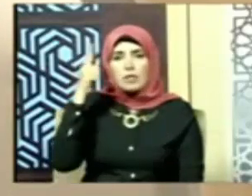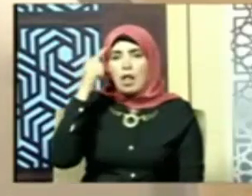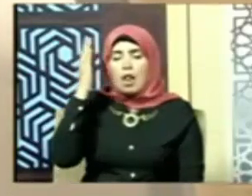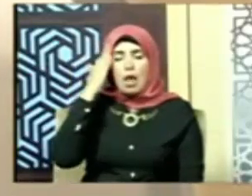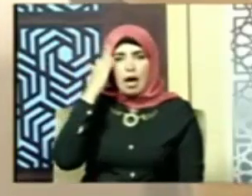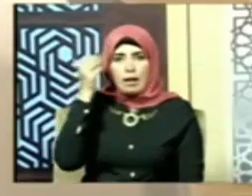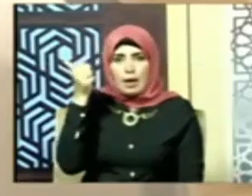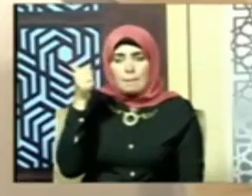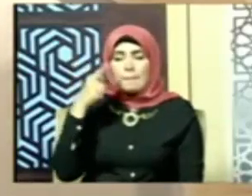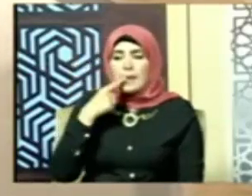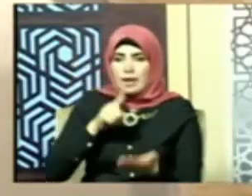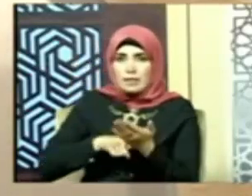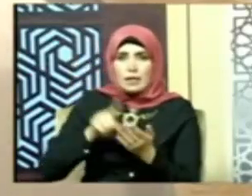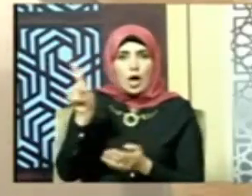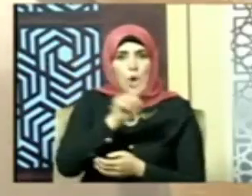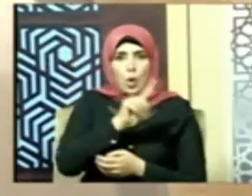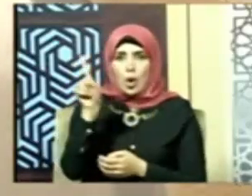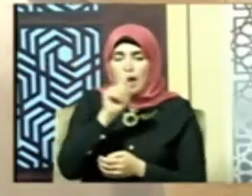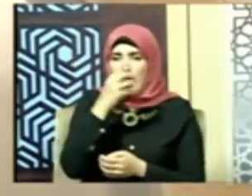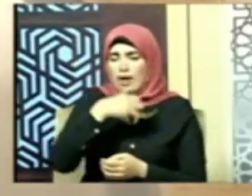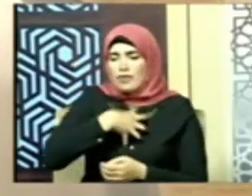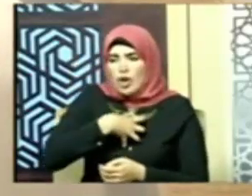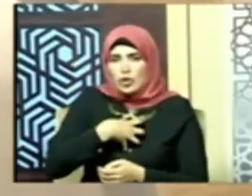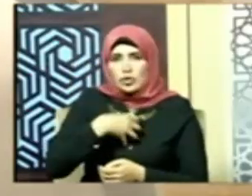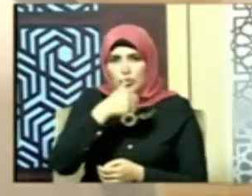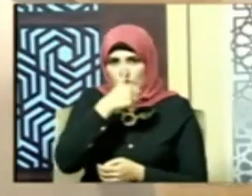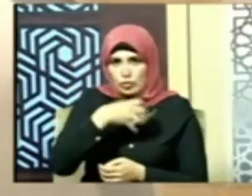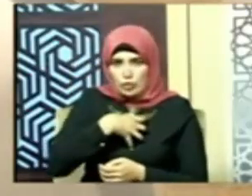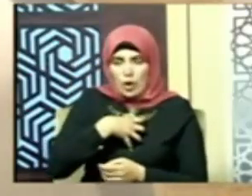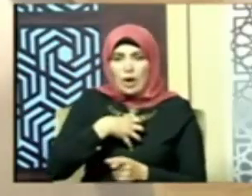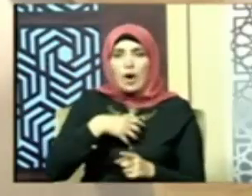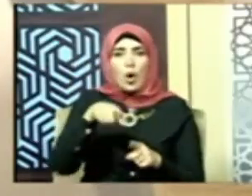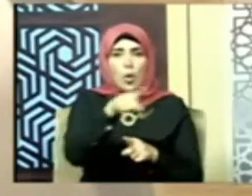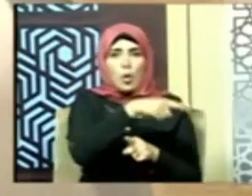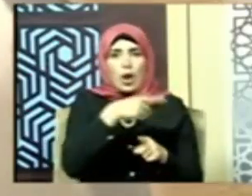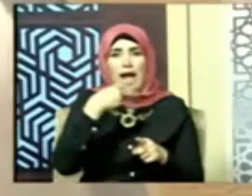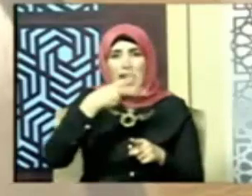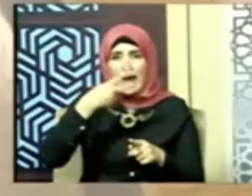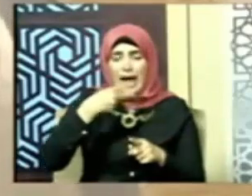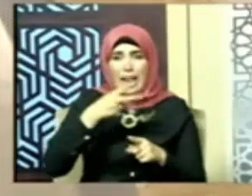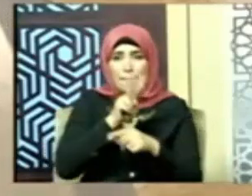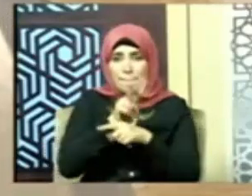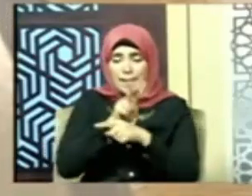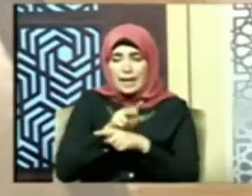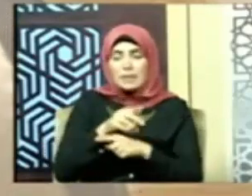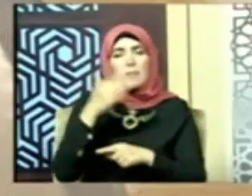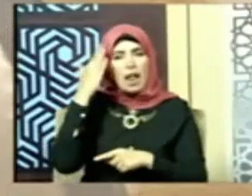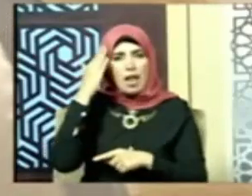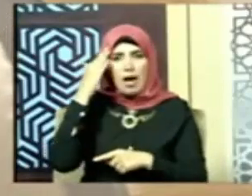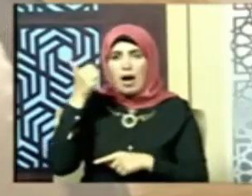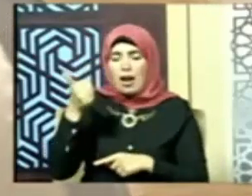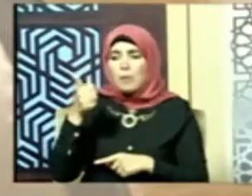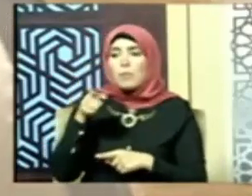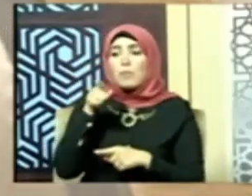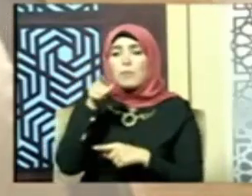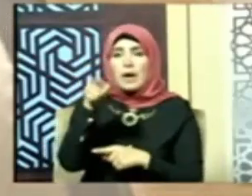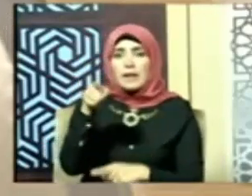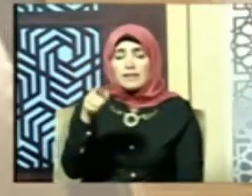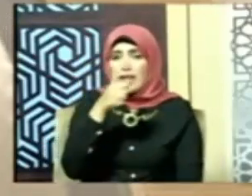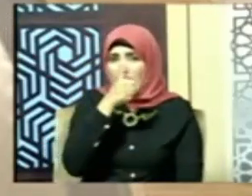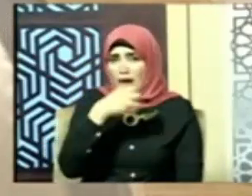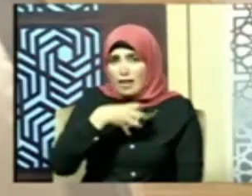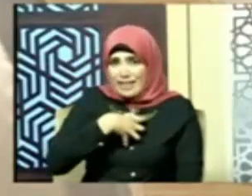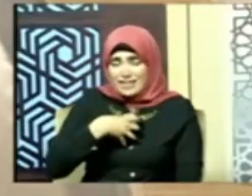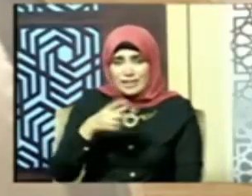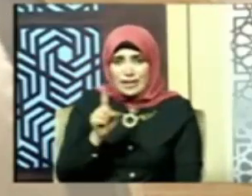قد نعلم إنه ليحزنك الذي يقولون. قد نعلم، أي نعلم